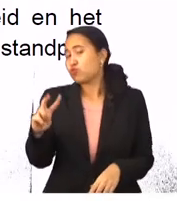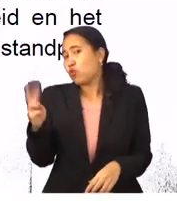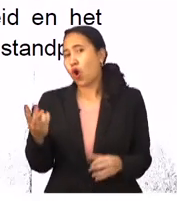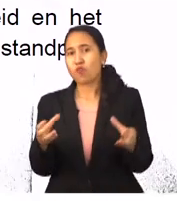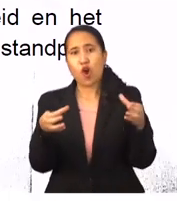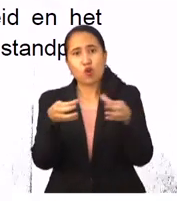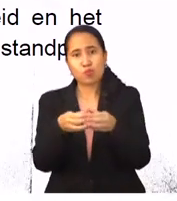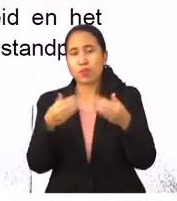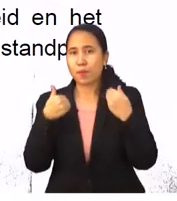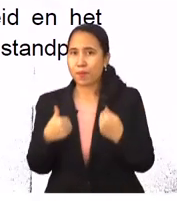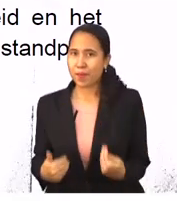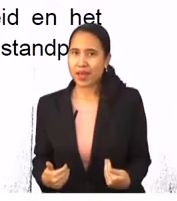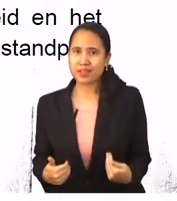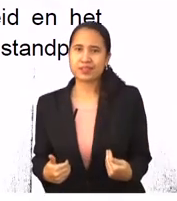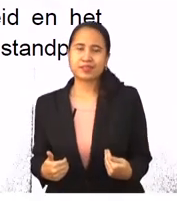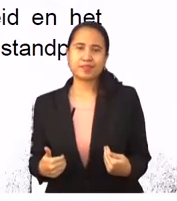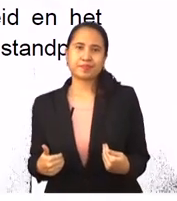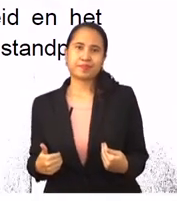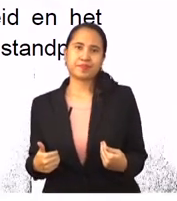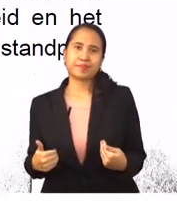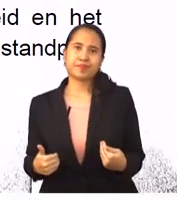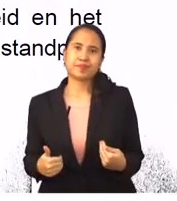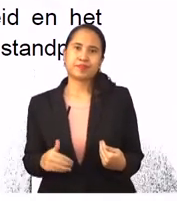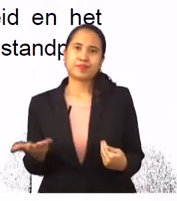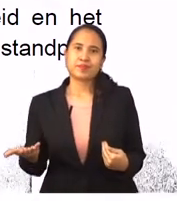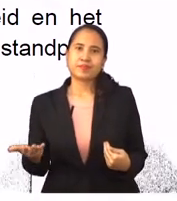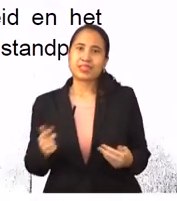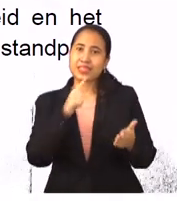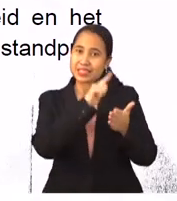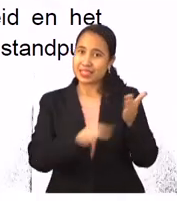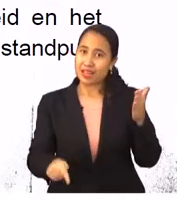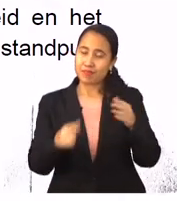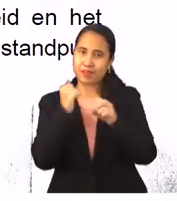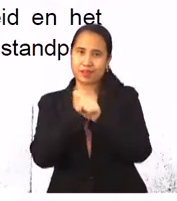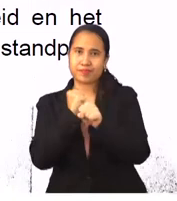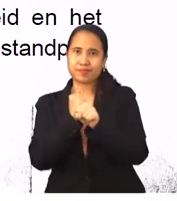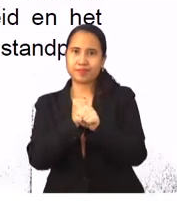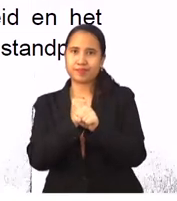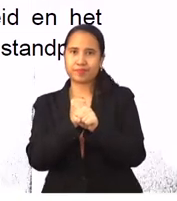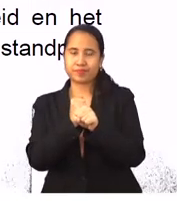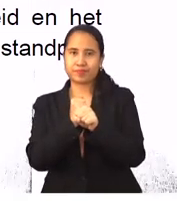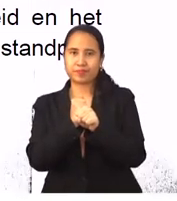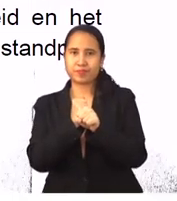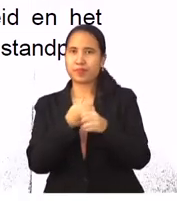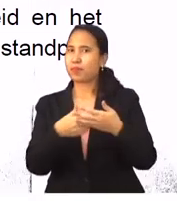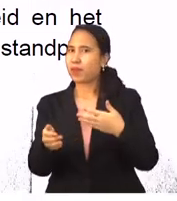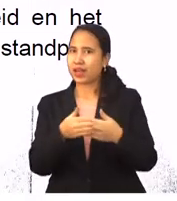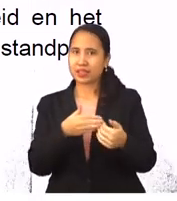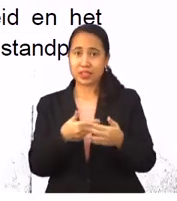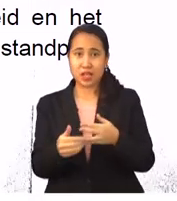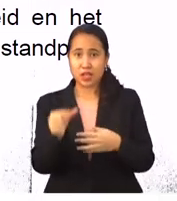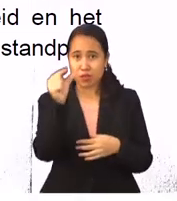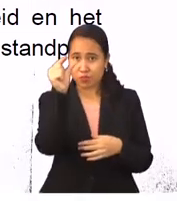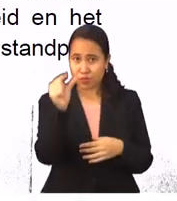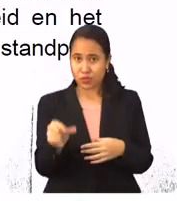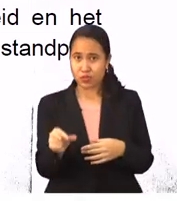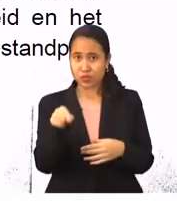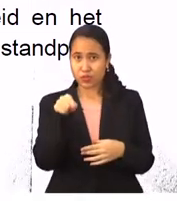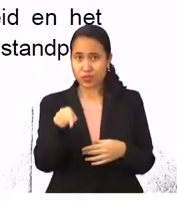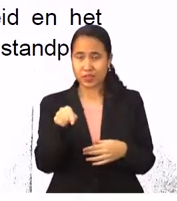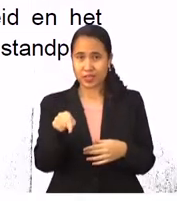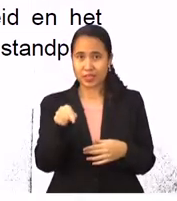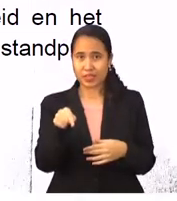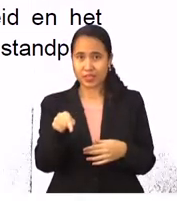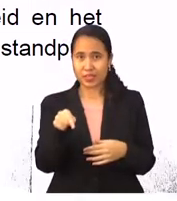personen met betrekking tot aangewezen soorten strafbare feiten is, ongeacht of de betrokkenen voor die aangewezen